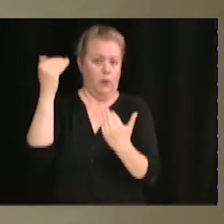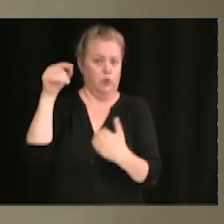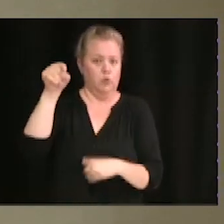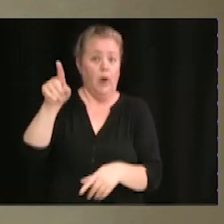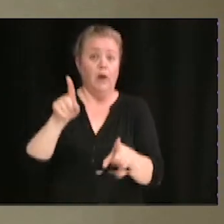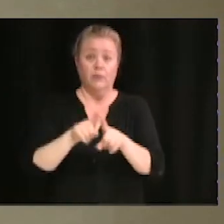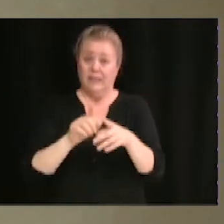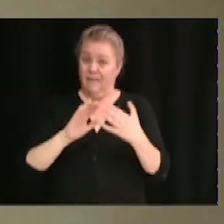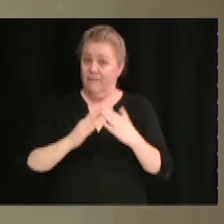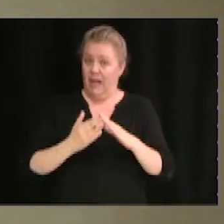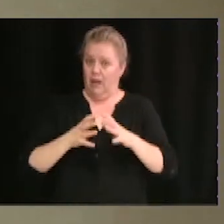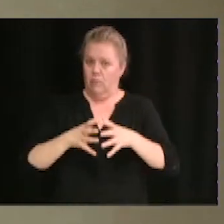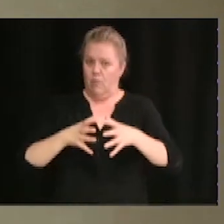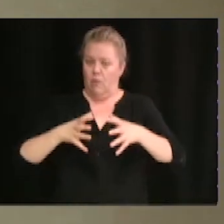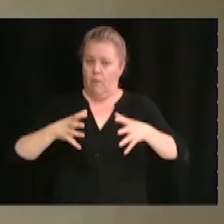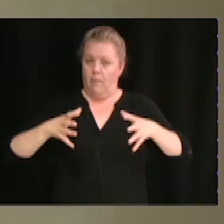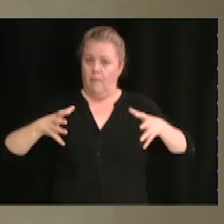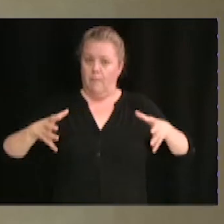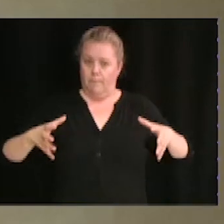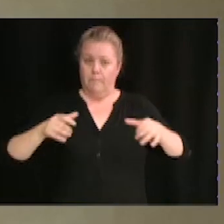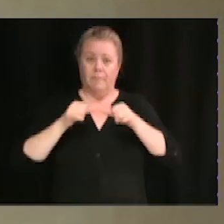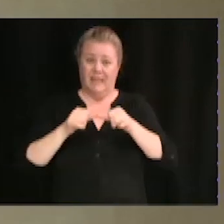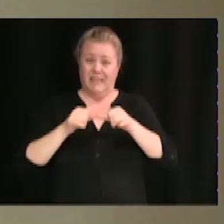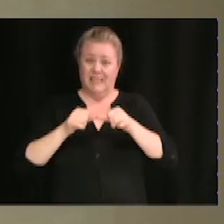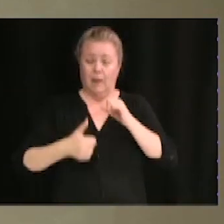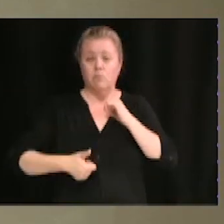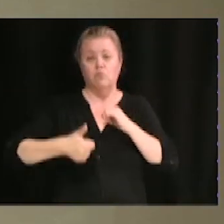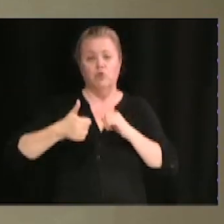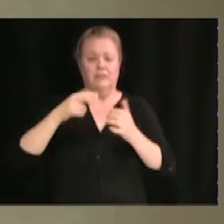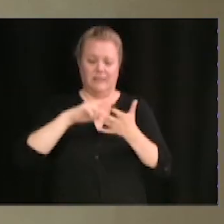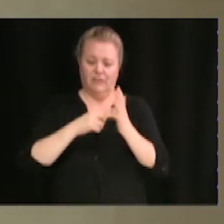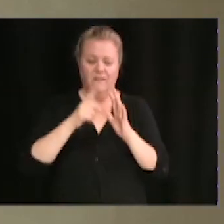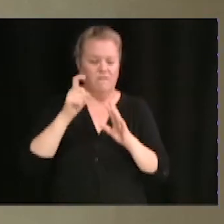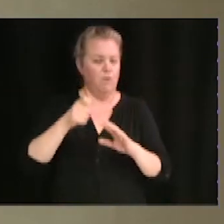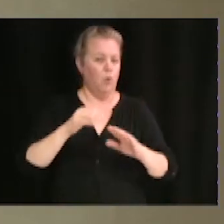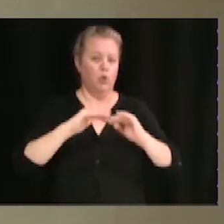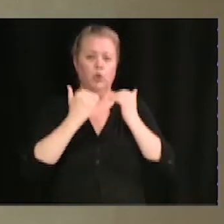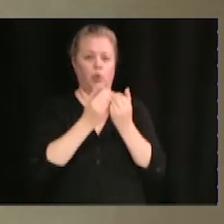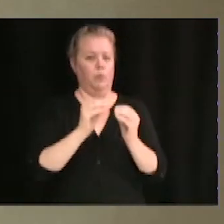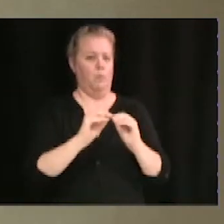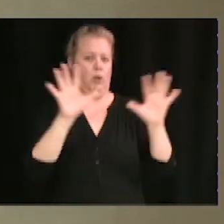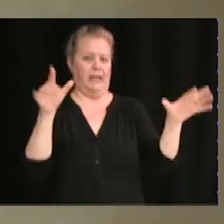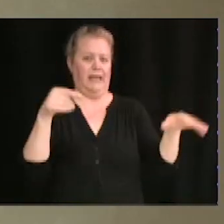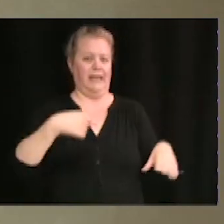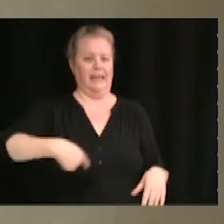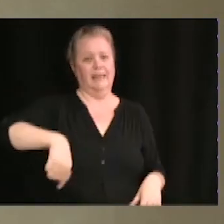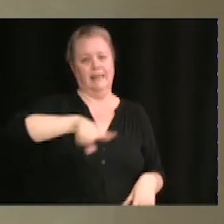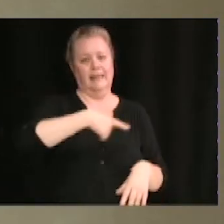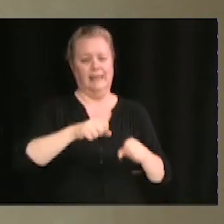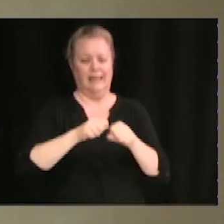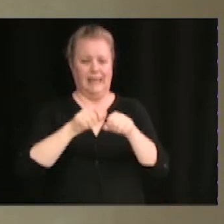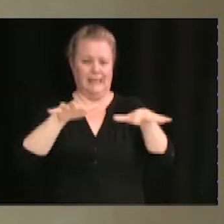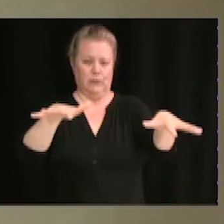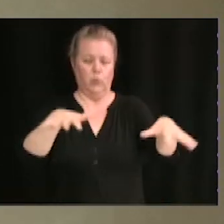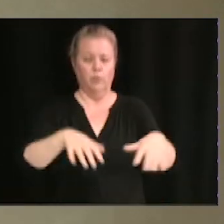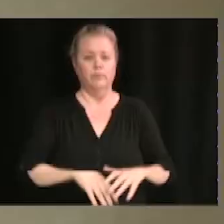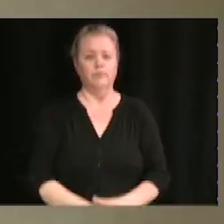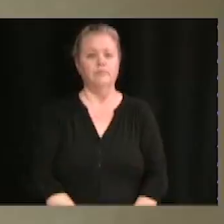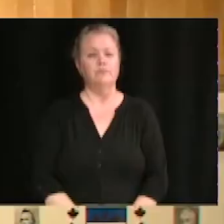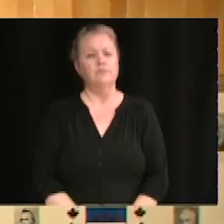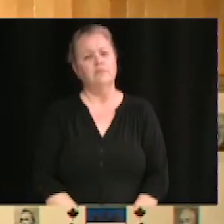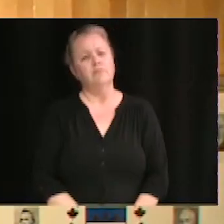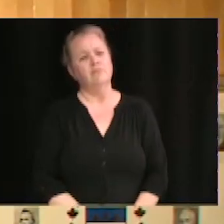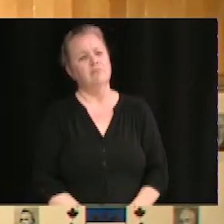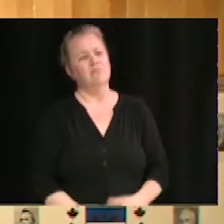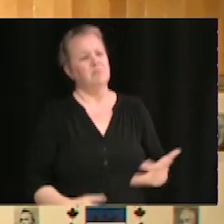aussi est en croissance avec plus de résidents. Donc, on est en train de moderniser tout ce réseau-là. Donc, ce n pas pour le réservoir Beaudet. Puis, ça va